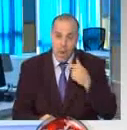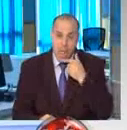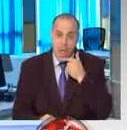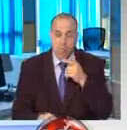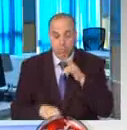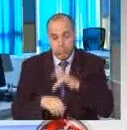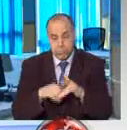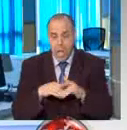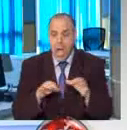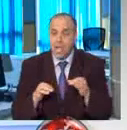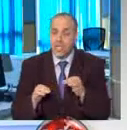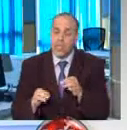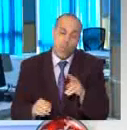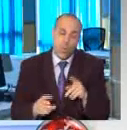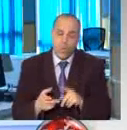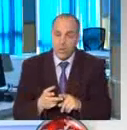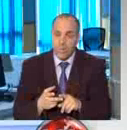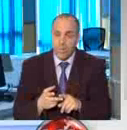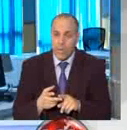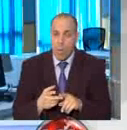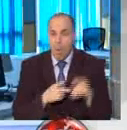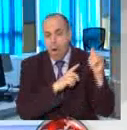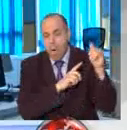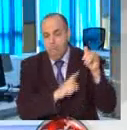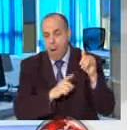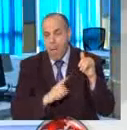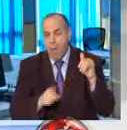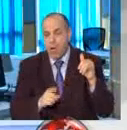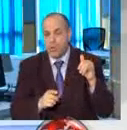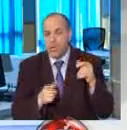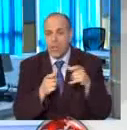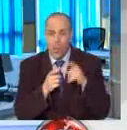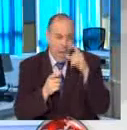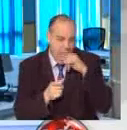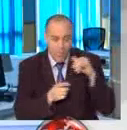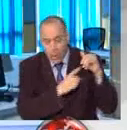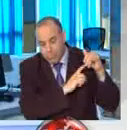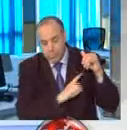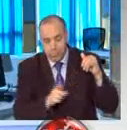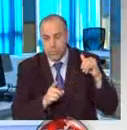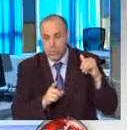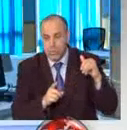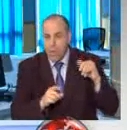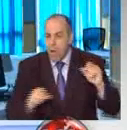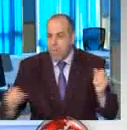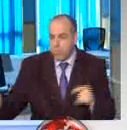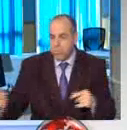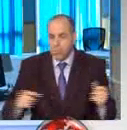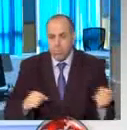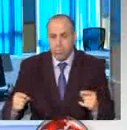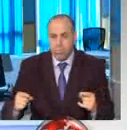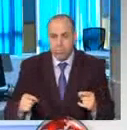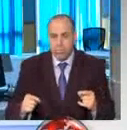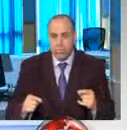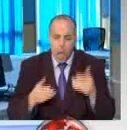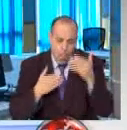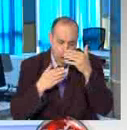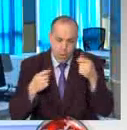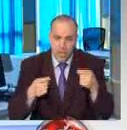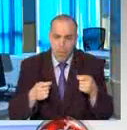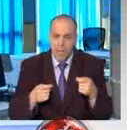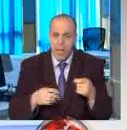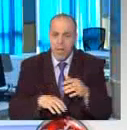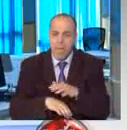أصيب عشرات آخرون في غارات جوية لطيران التحالف العربي واشتباكات مع المقاومة الشعبية